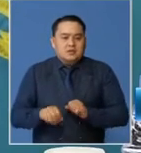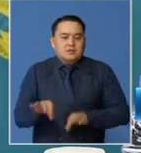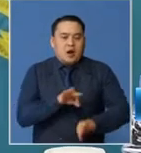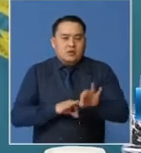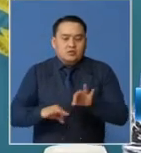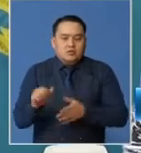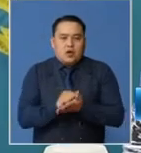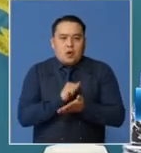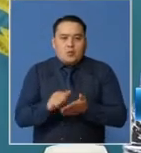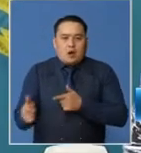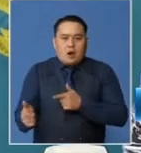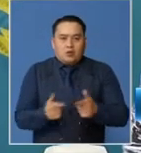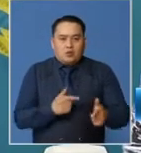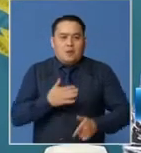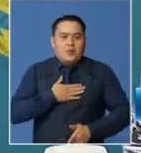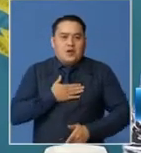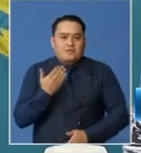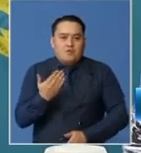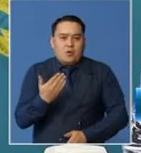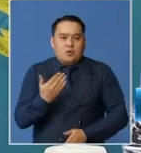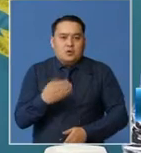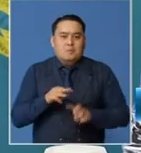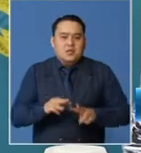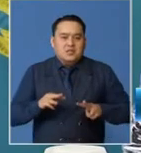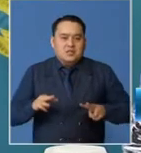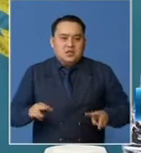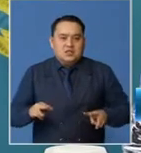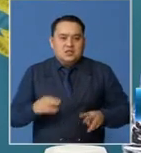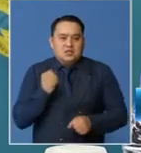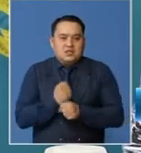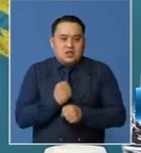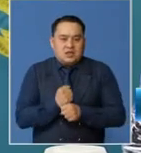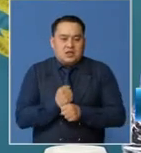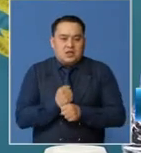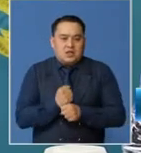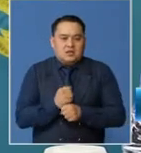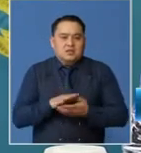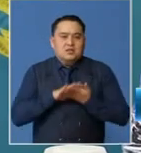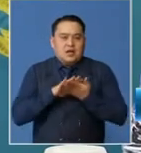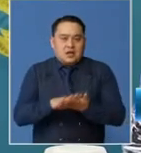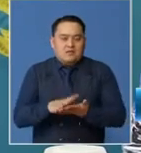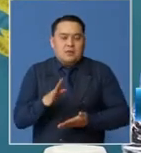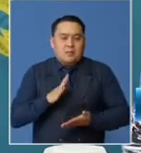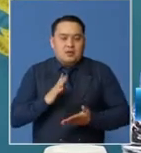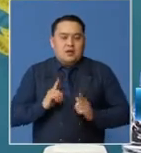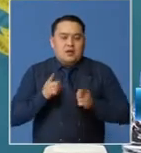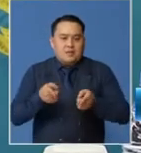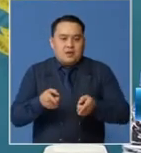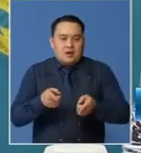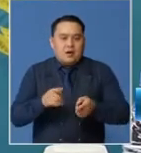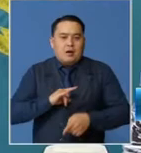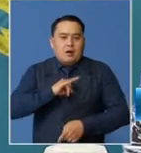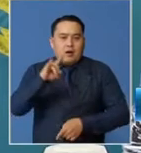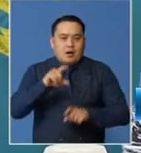экспертизой готова. Мы его уже министерство сделали заявку. По